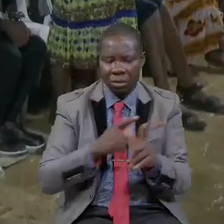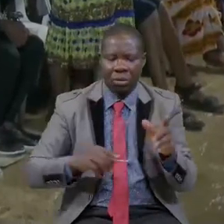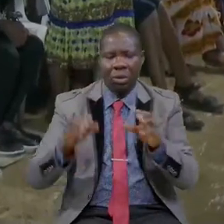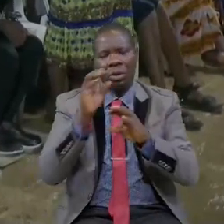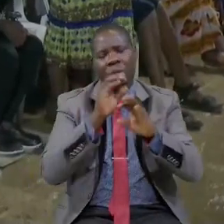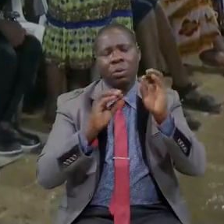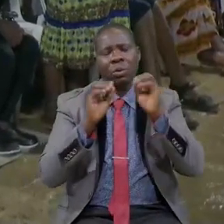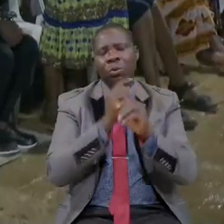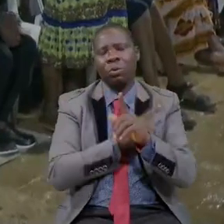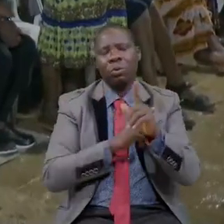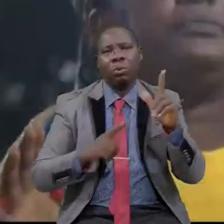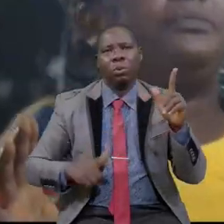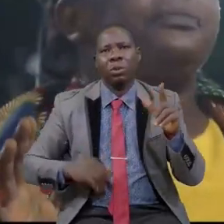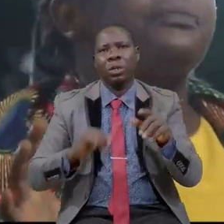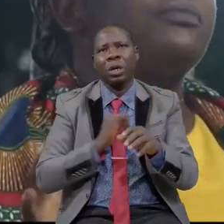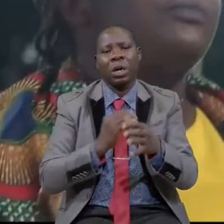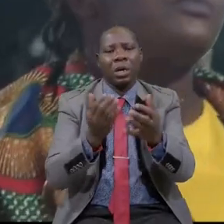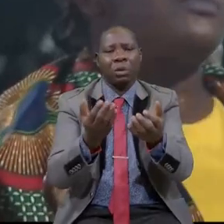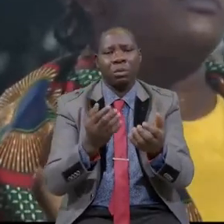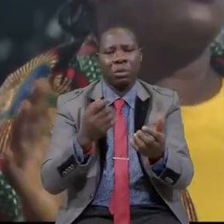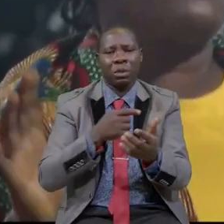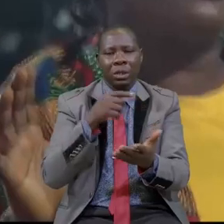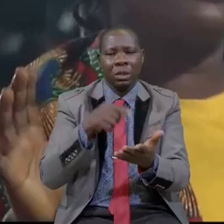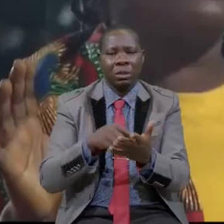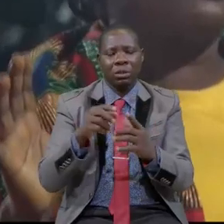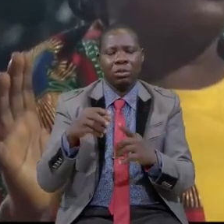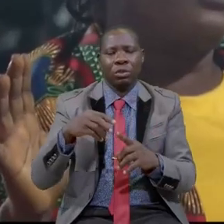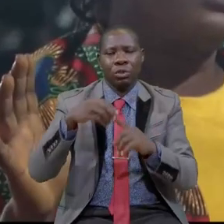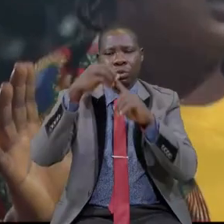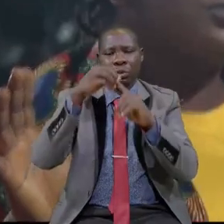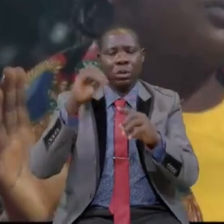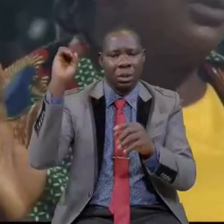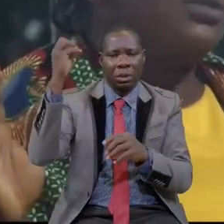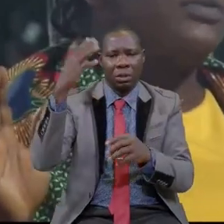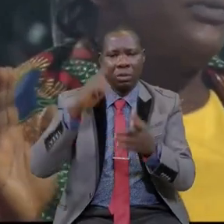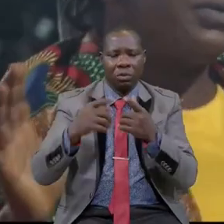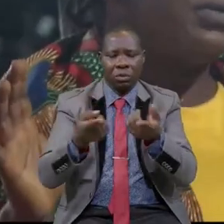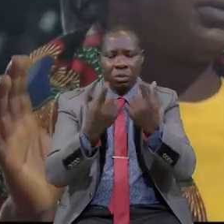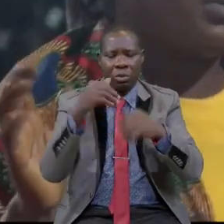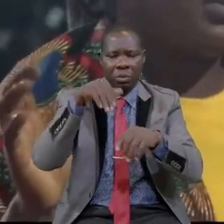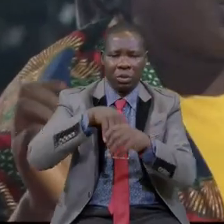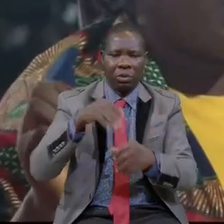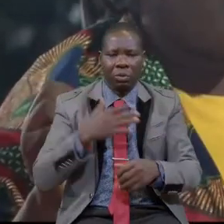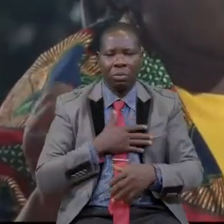Seigneur, je veux cette grâce unique dans ma vie.